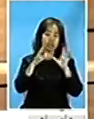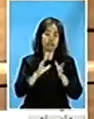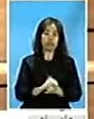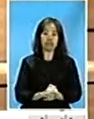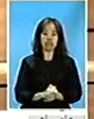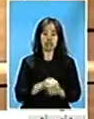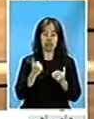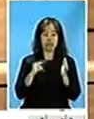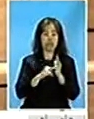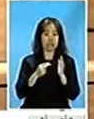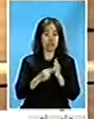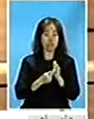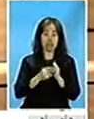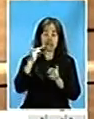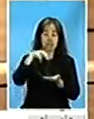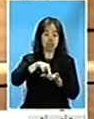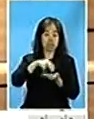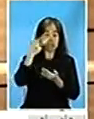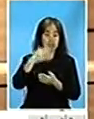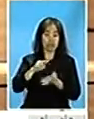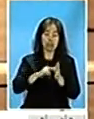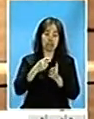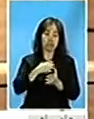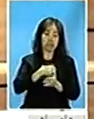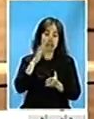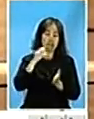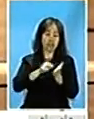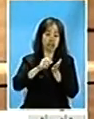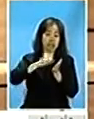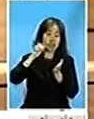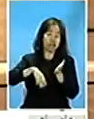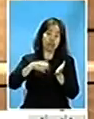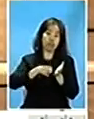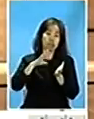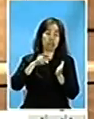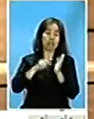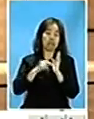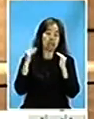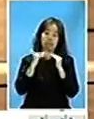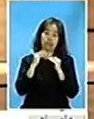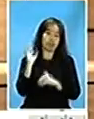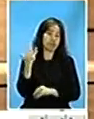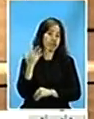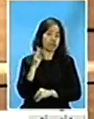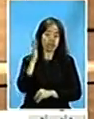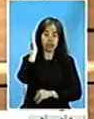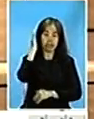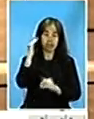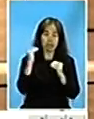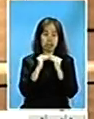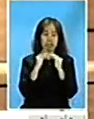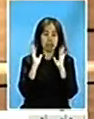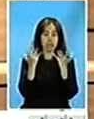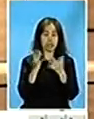ว่าผู้อภิปรายไม่มีเจตนารมณ์ที่จะปรับลดหรือตัดงบประมาณจึงไม่มีสิทธิ์ที่จะมาชี้แจงแสดงเหตุผลใดๆทั้งสิ้นในสภาแห่